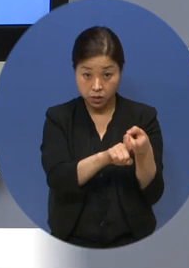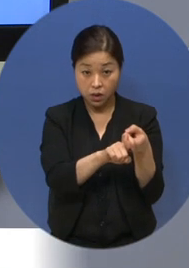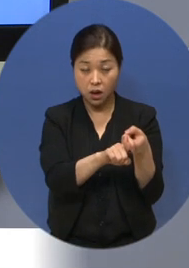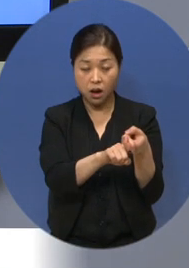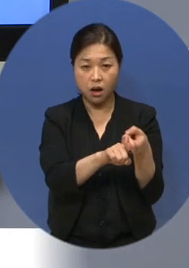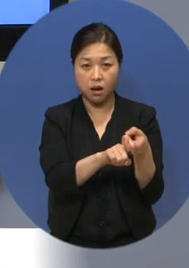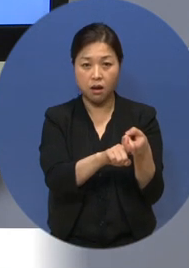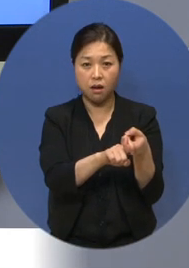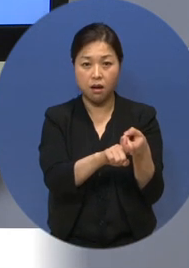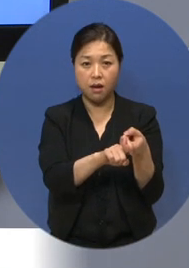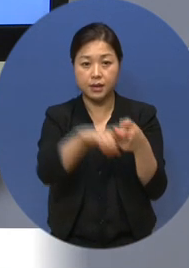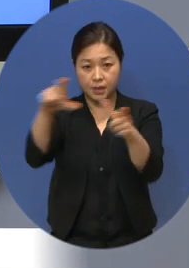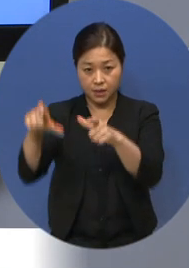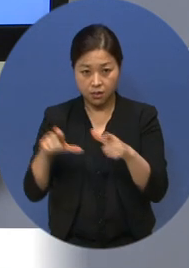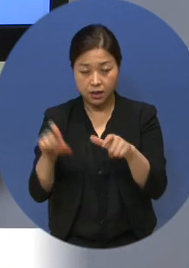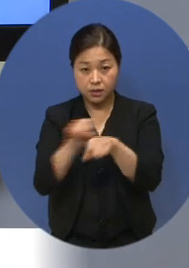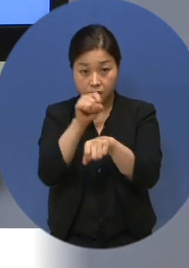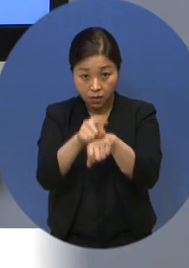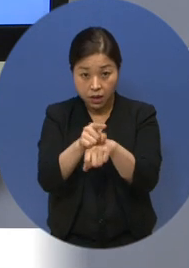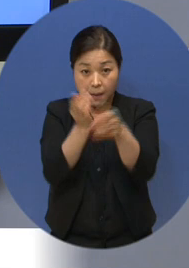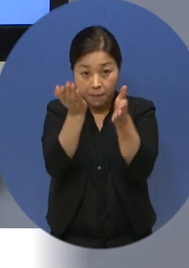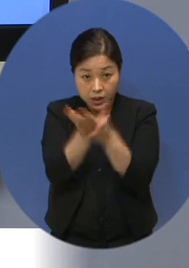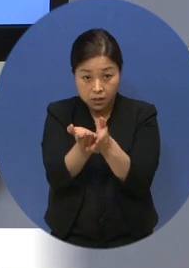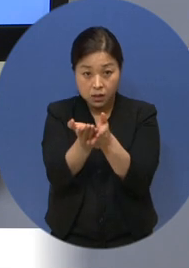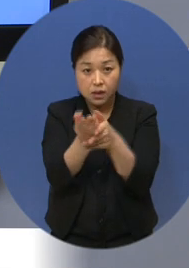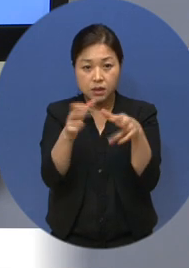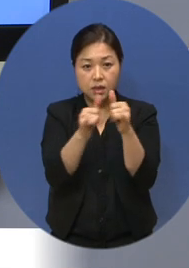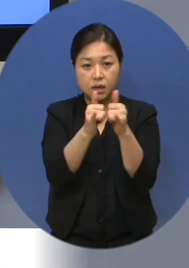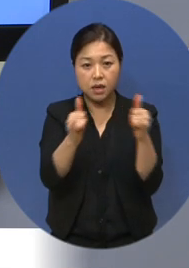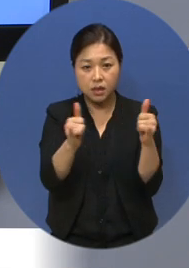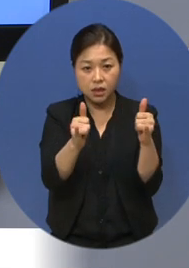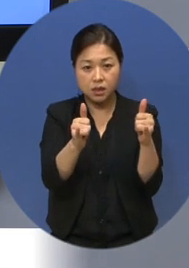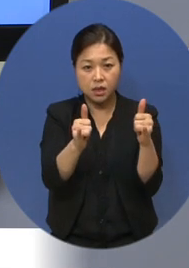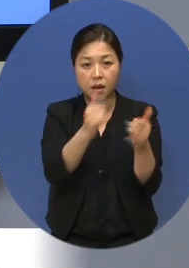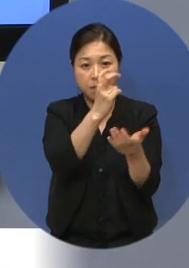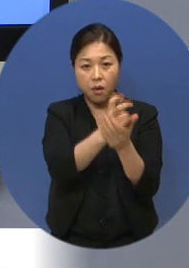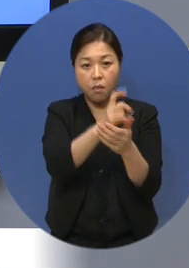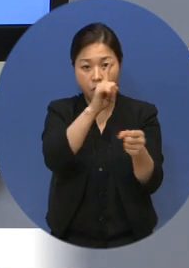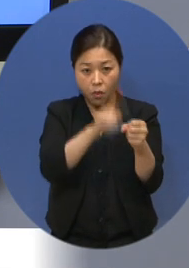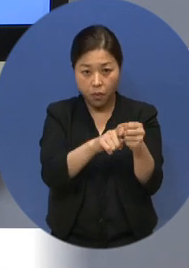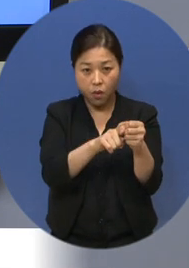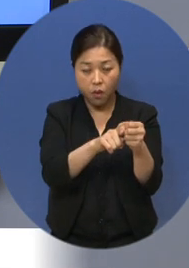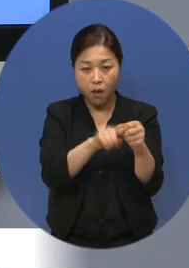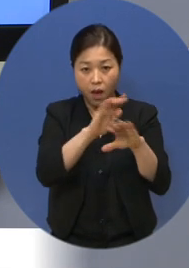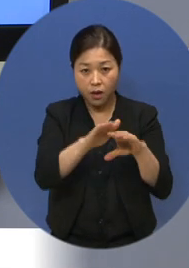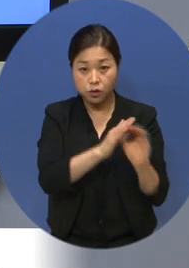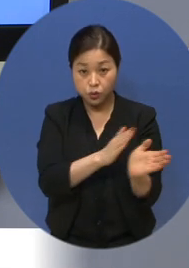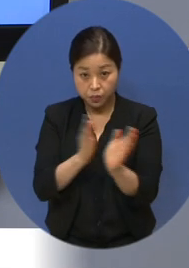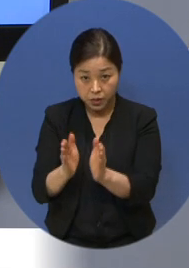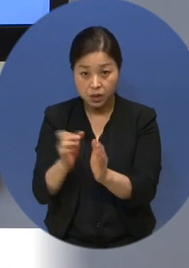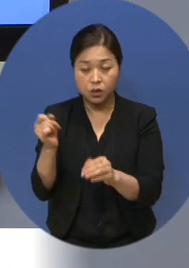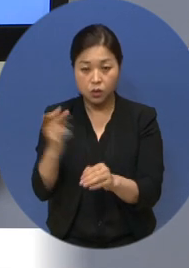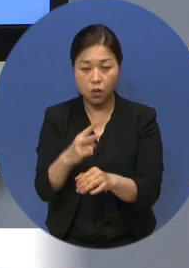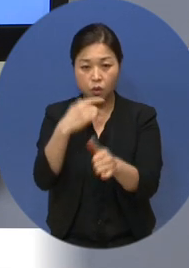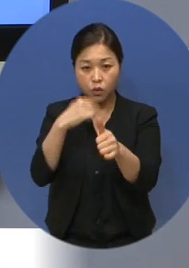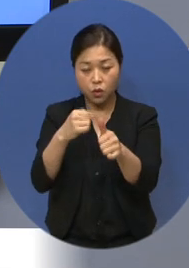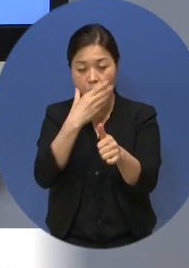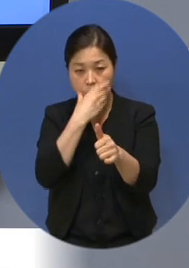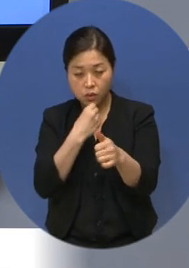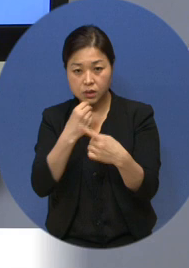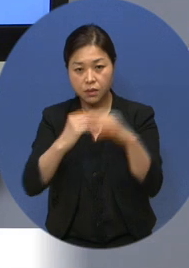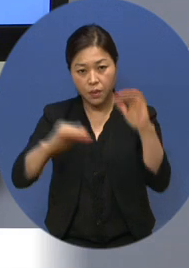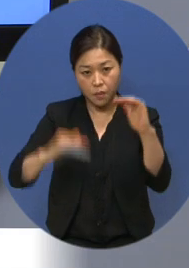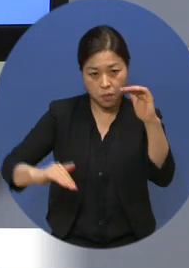장애인 정책 목표 과제 마련과 시 도간 장애인 복지 교육 수준 격차를 줄이기 위한 지원책